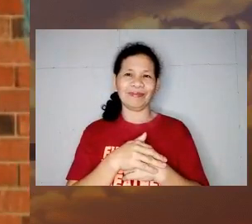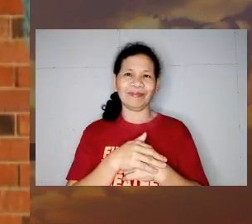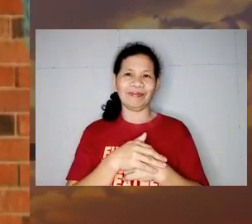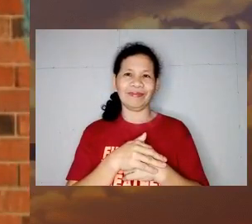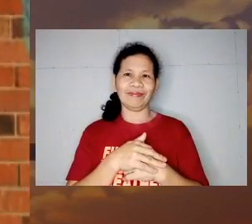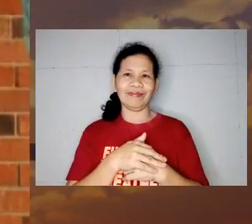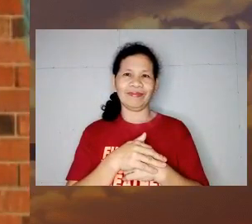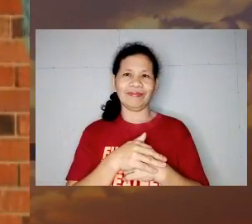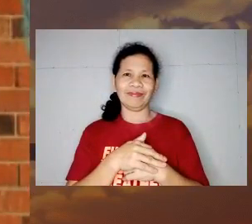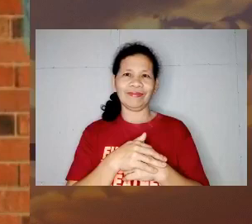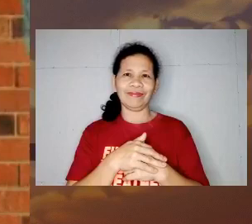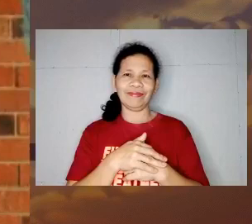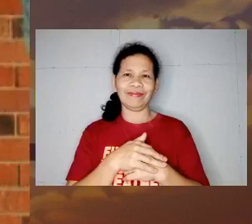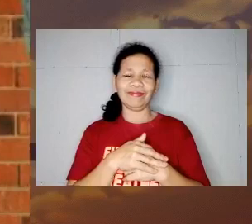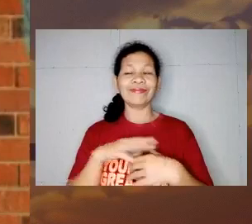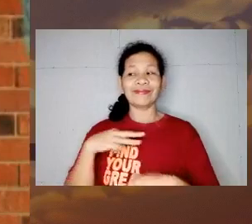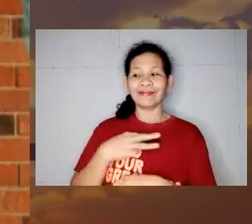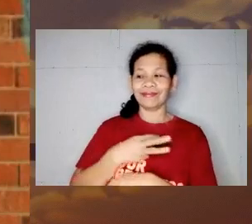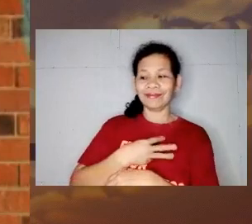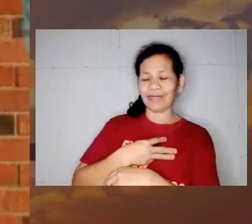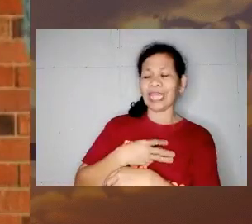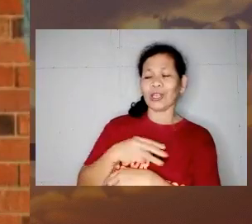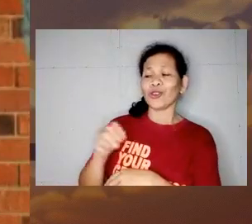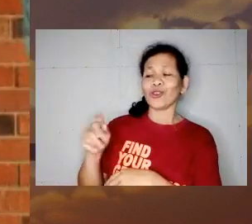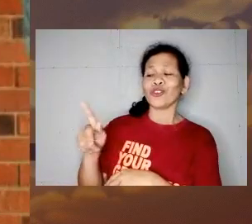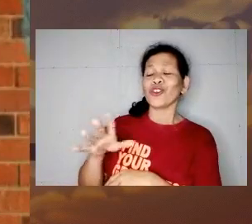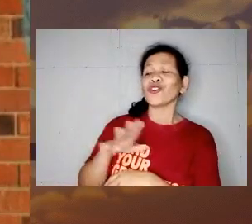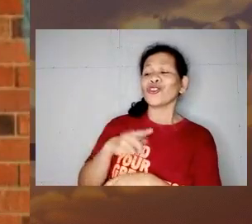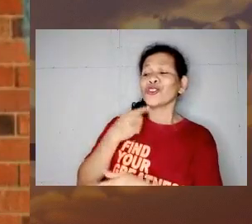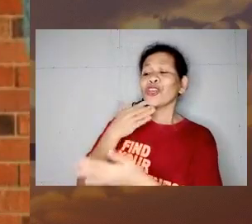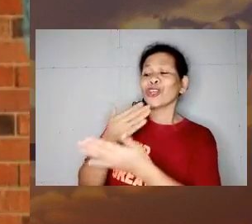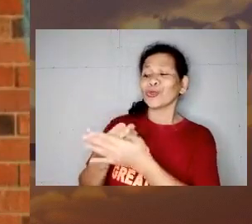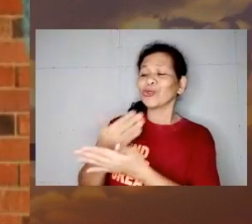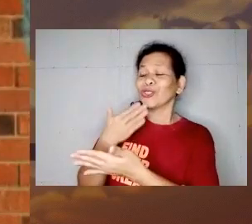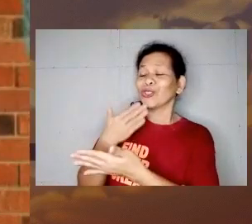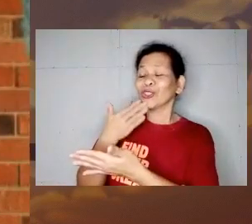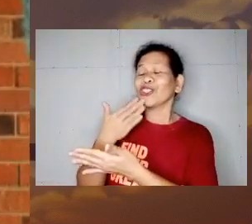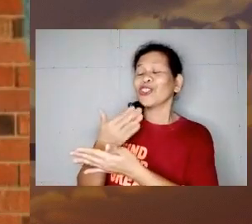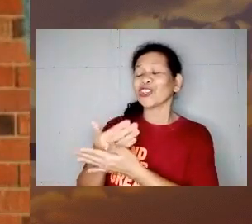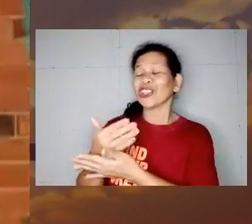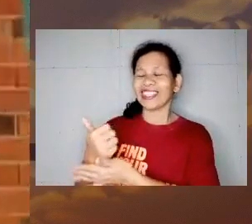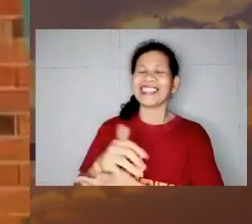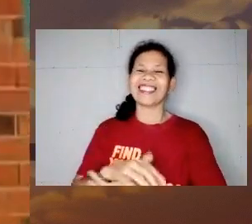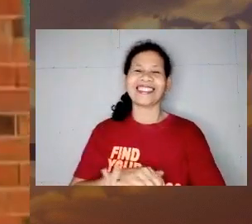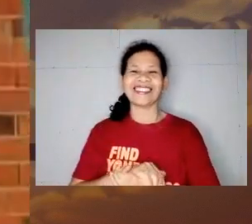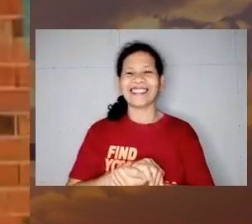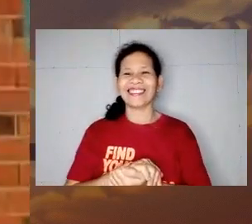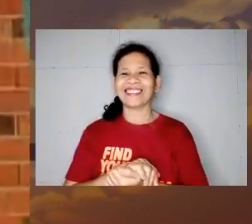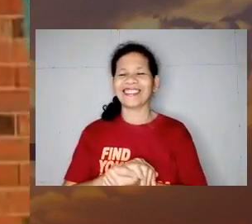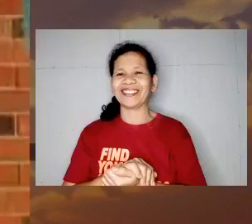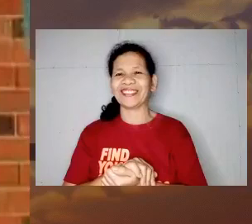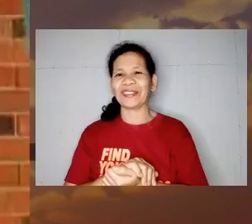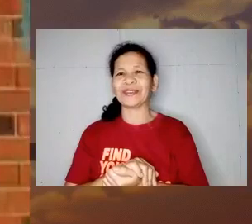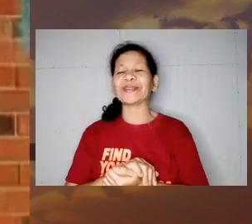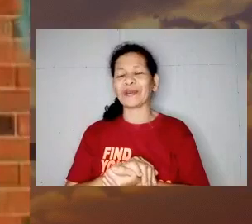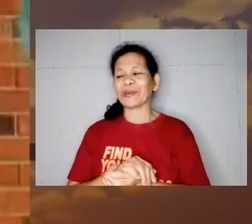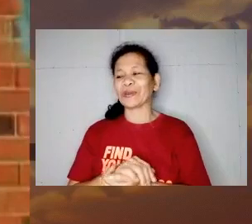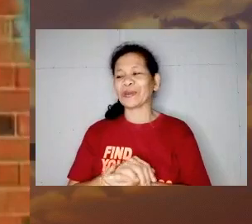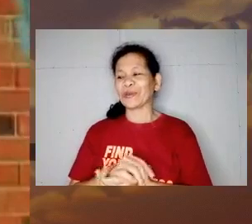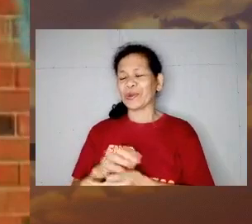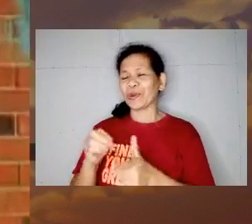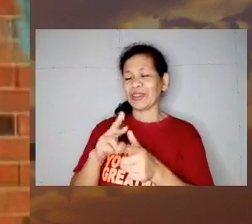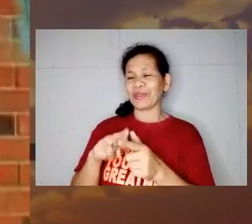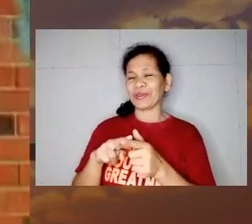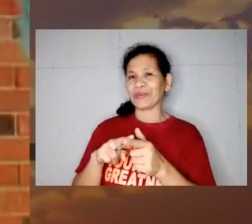yan. Okay yan. You're doing good. Parang ganon. That's the best.